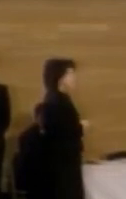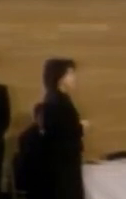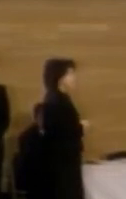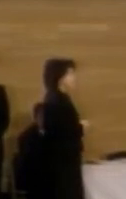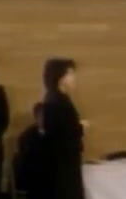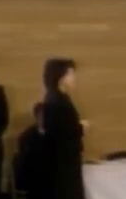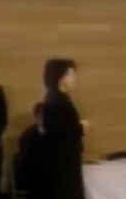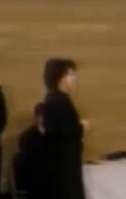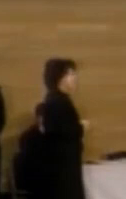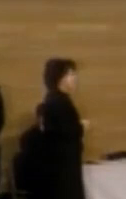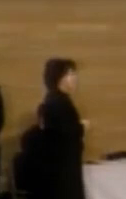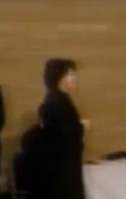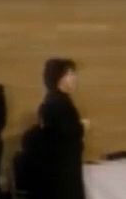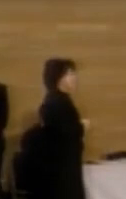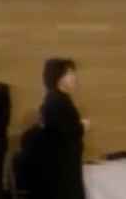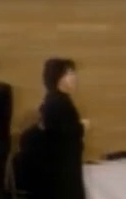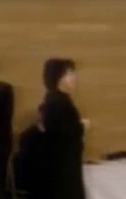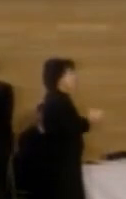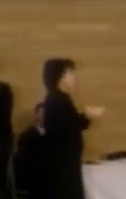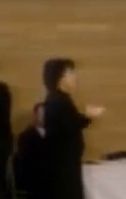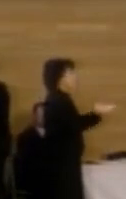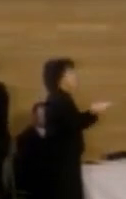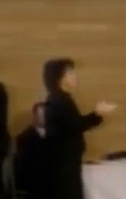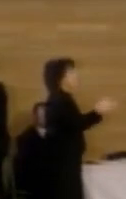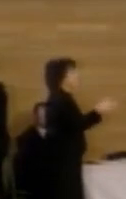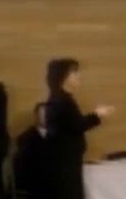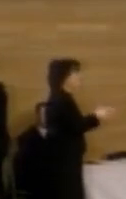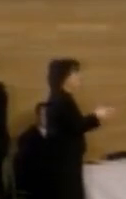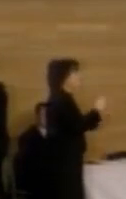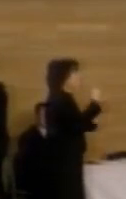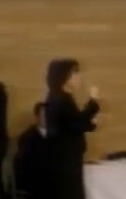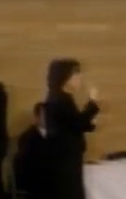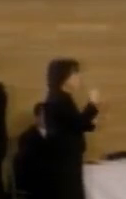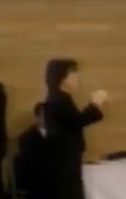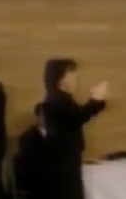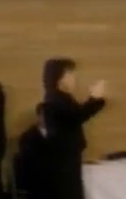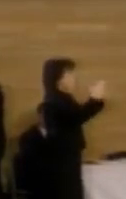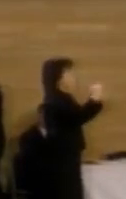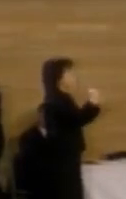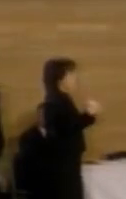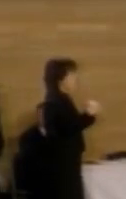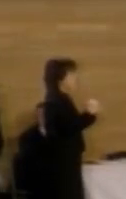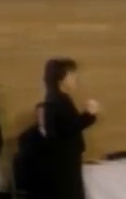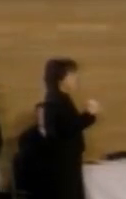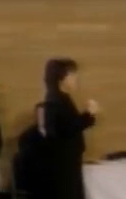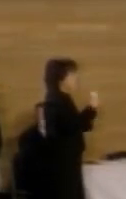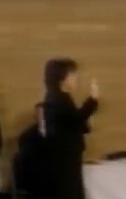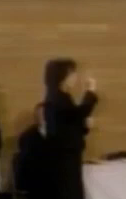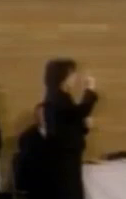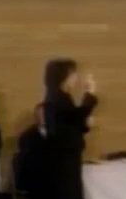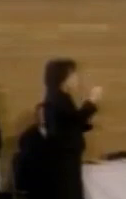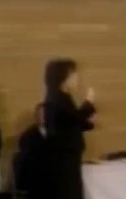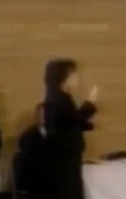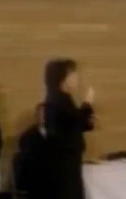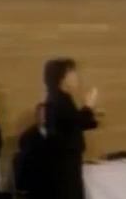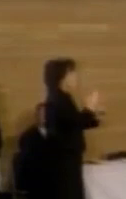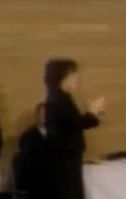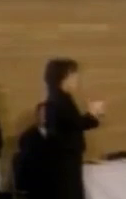あの日私は自宅にいて、少し遅めの昼食をとっていました。